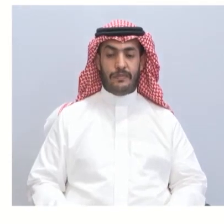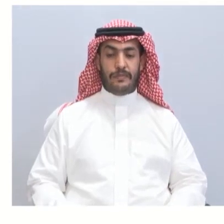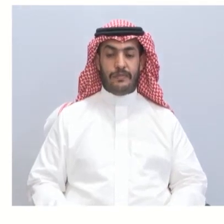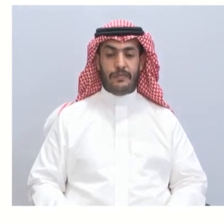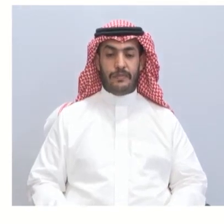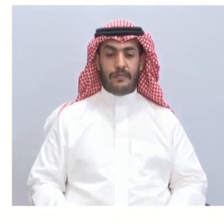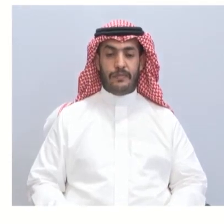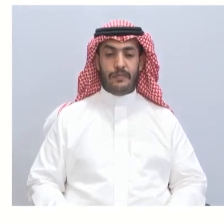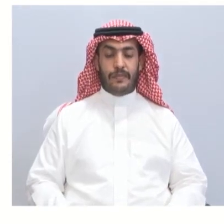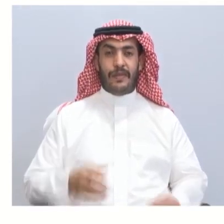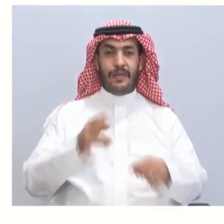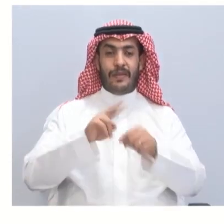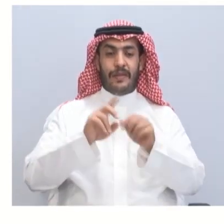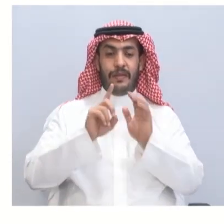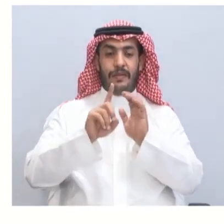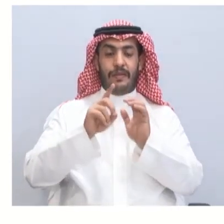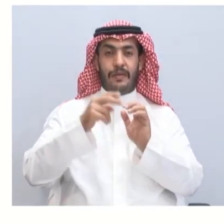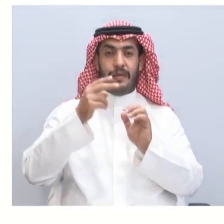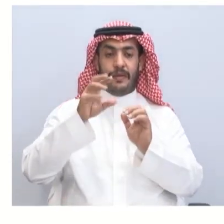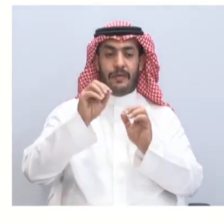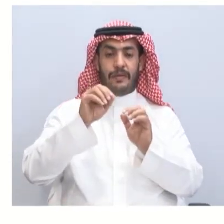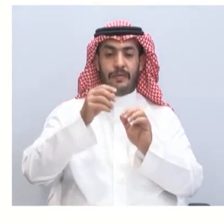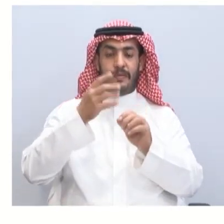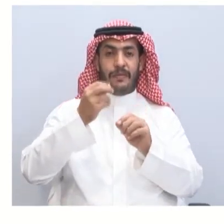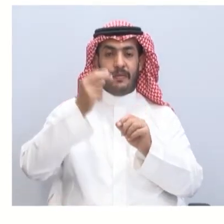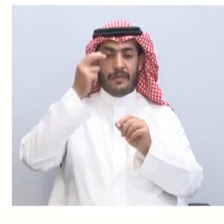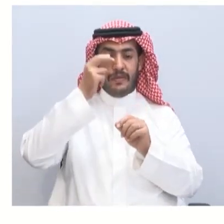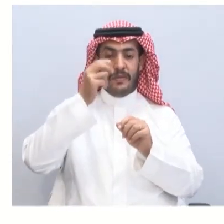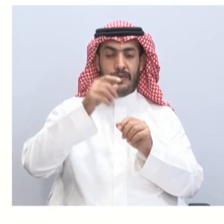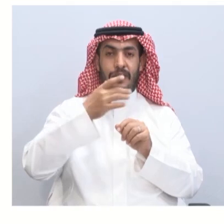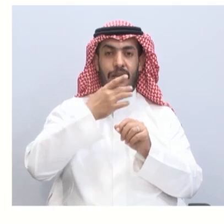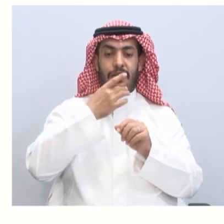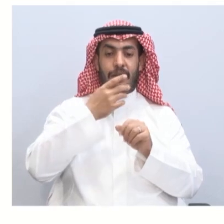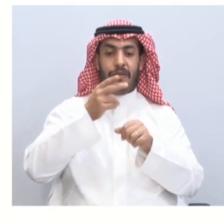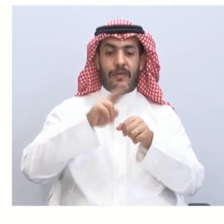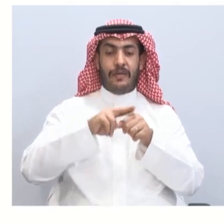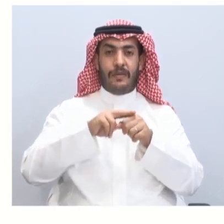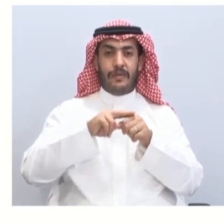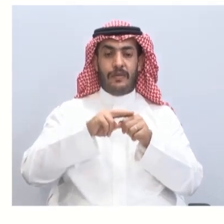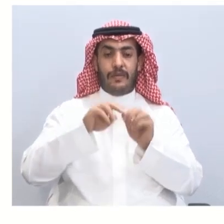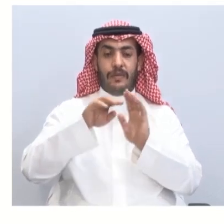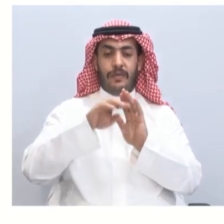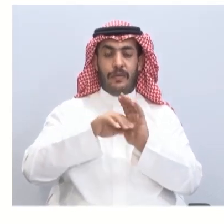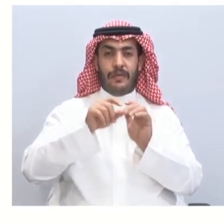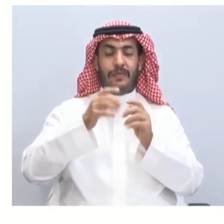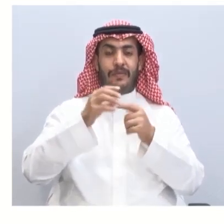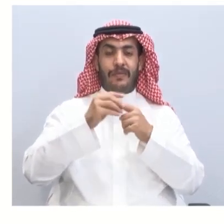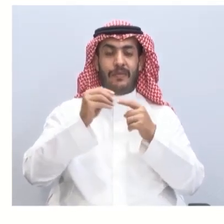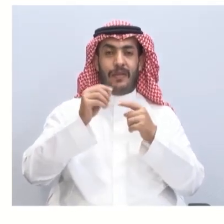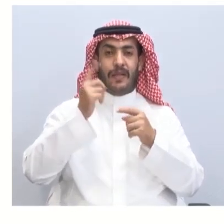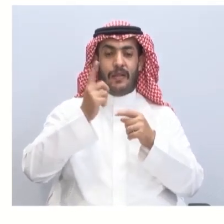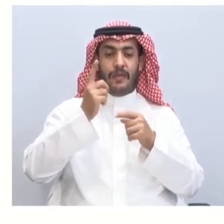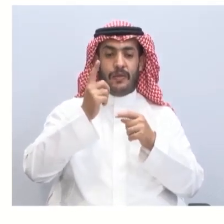1291 عوده الامام عبد الله بن فيصل الى الرياض مره اخرى بعد ان فقدت